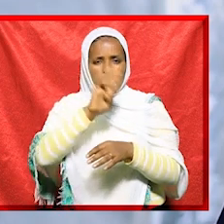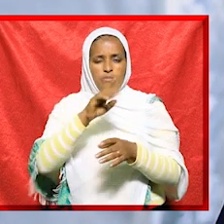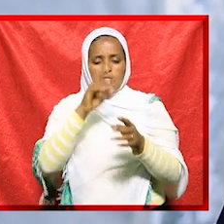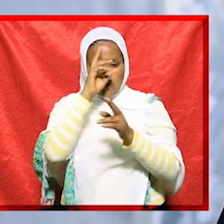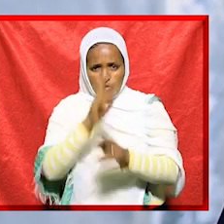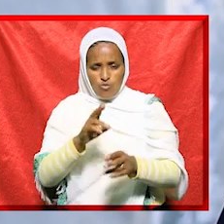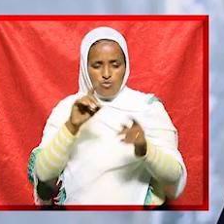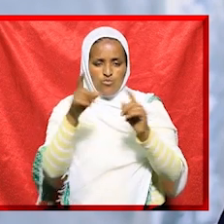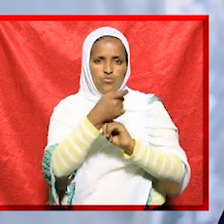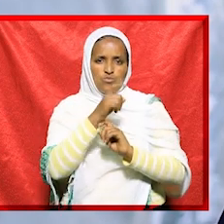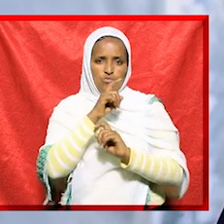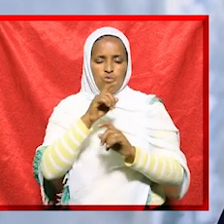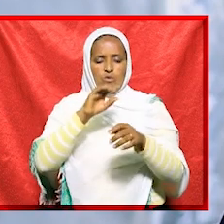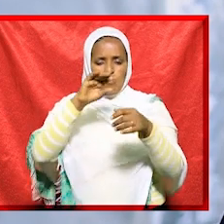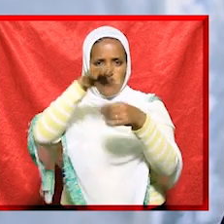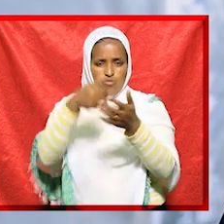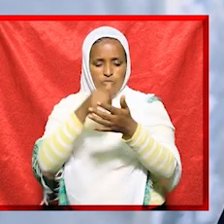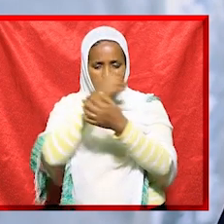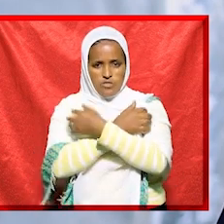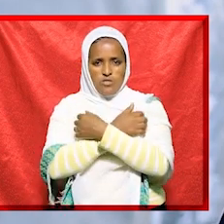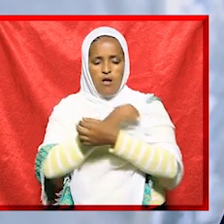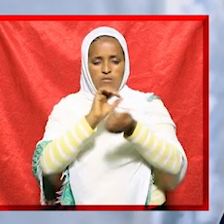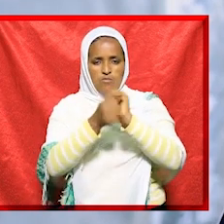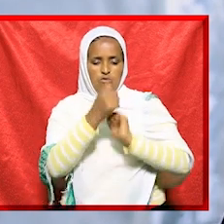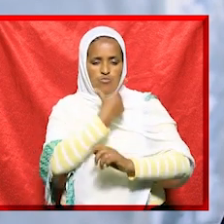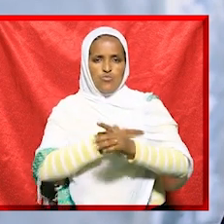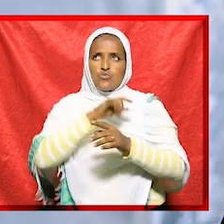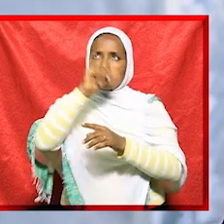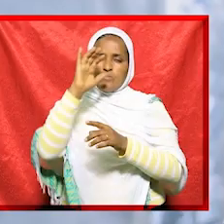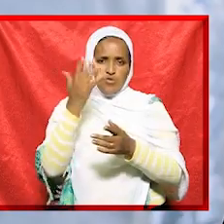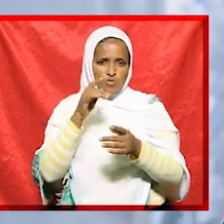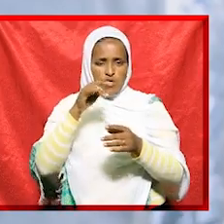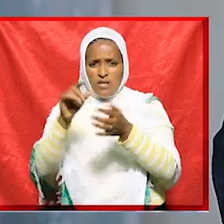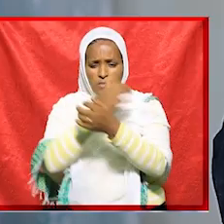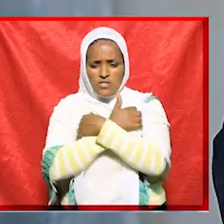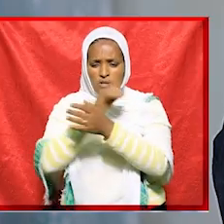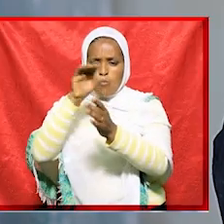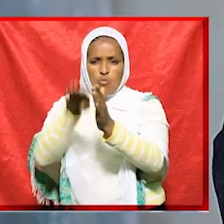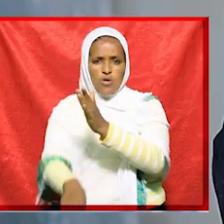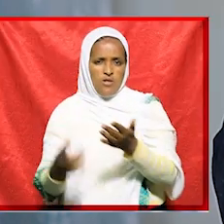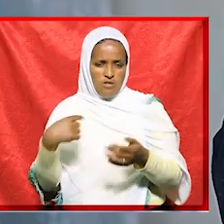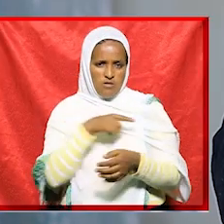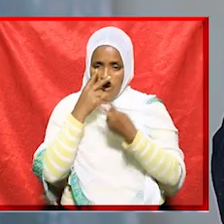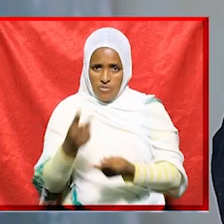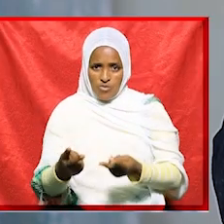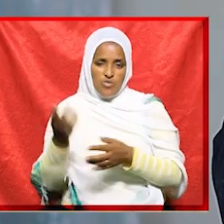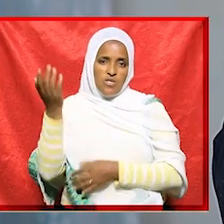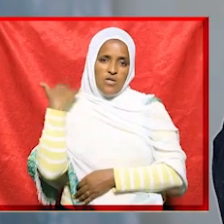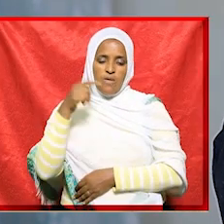ዳዊት ሰብሰ እንዘክብሩ ውቱ ያይመረ ወኮነ ከመንስሳ ዛልቦ ልቦ ተመሰሎ ሞያለ ግን ከዛም